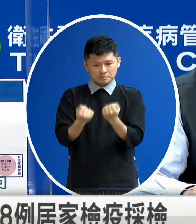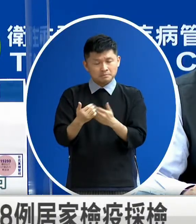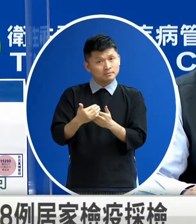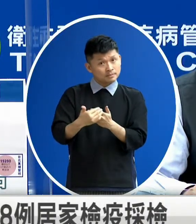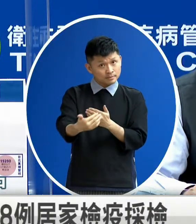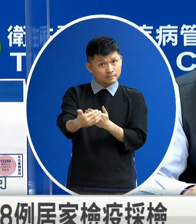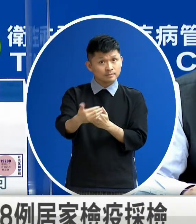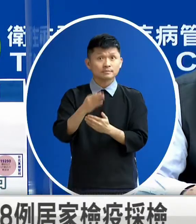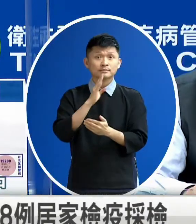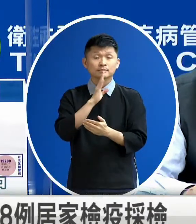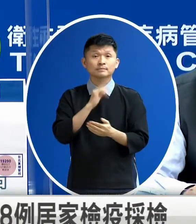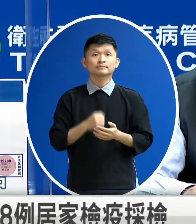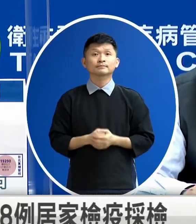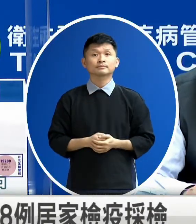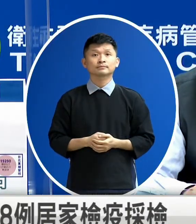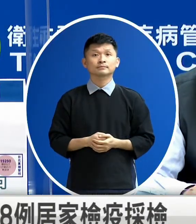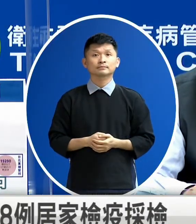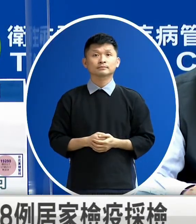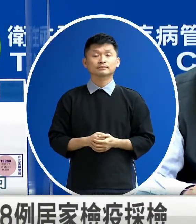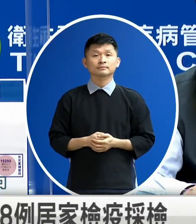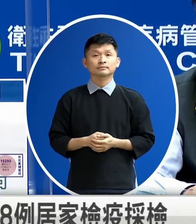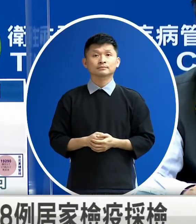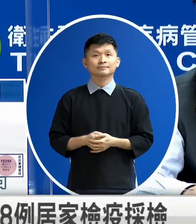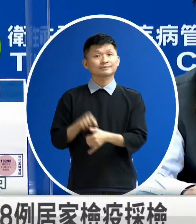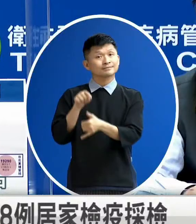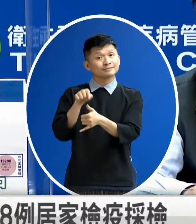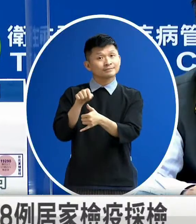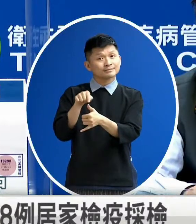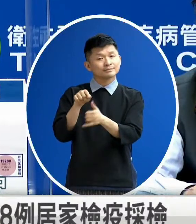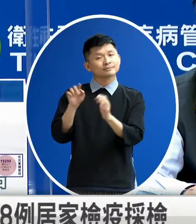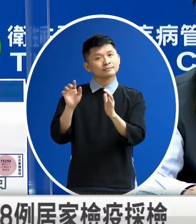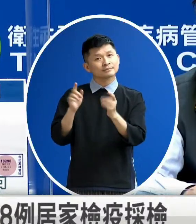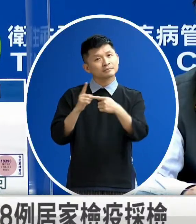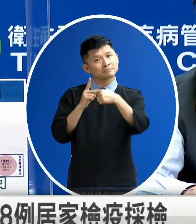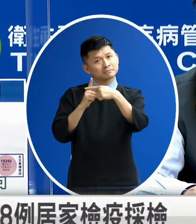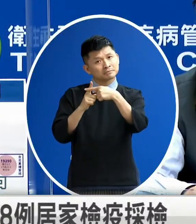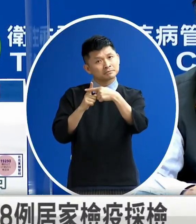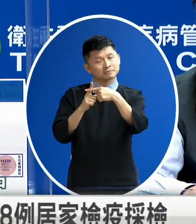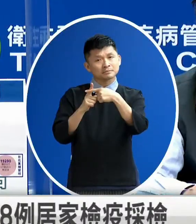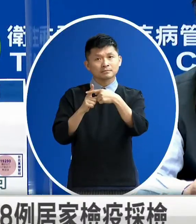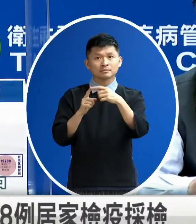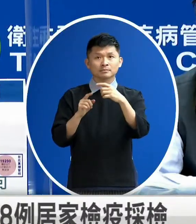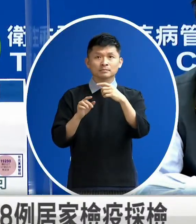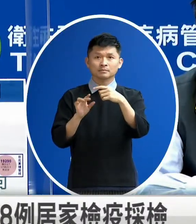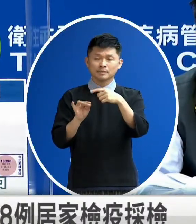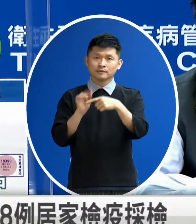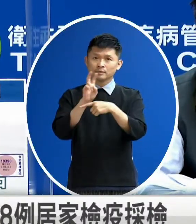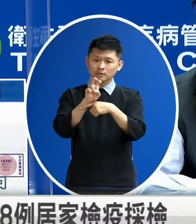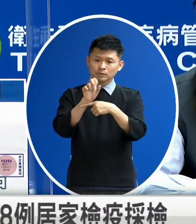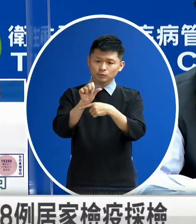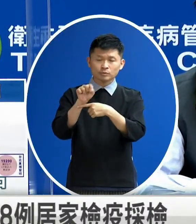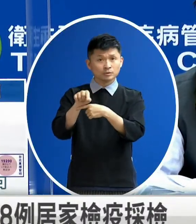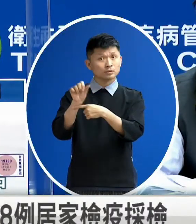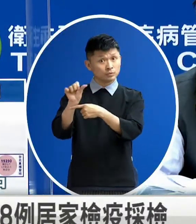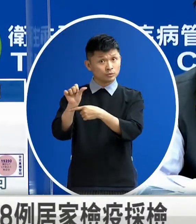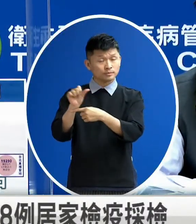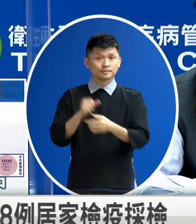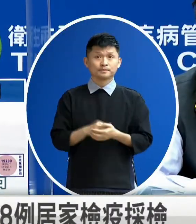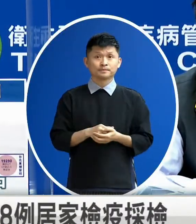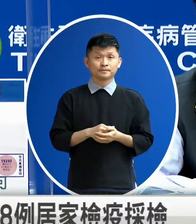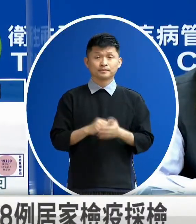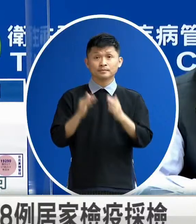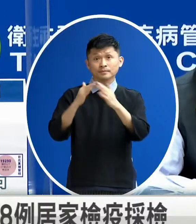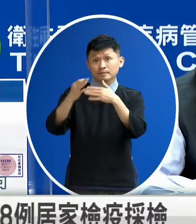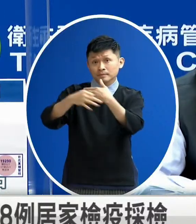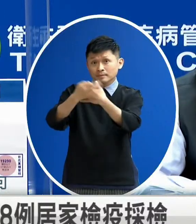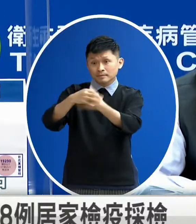那他在这本身的哈，大概这个阳性大概25.5%哈。那他家里面的